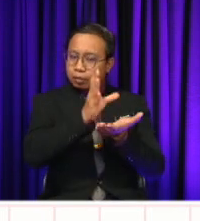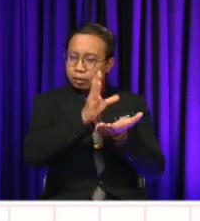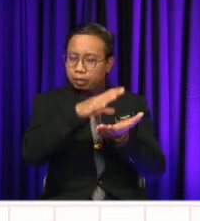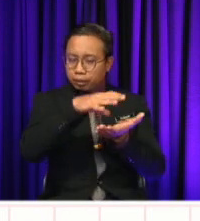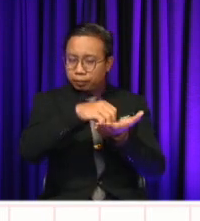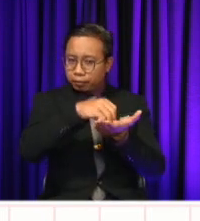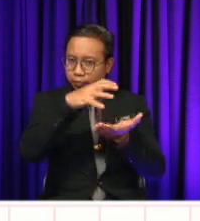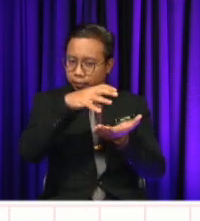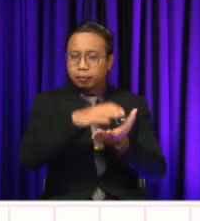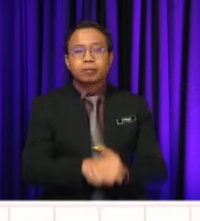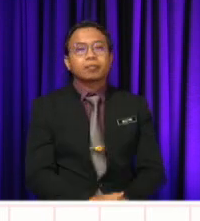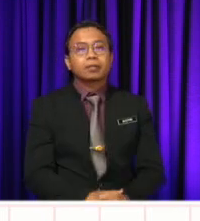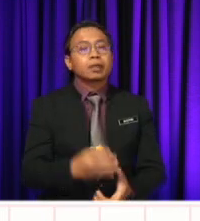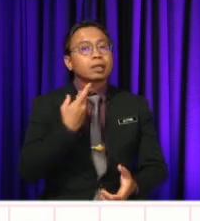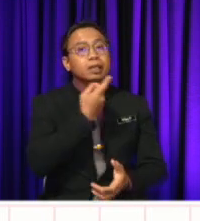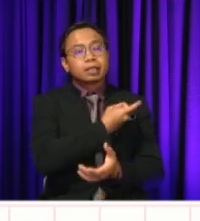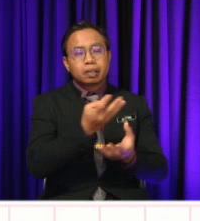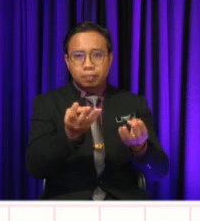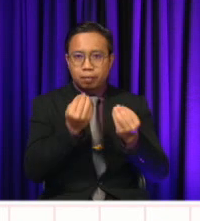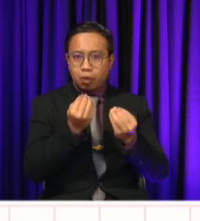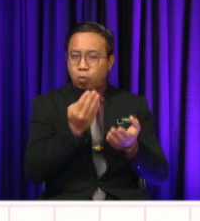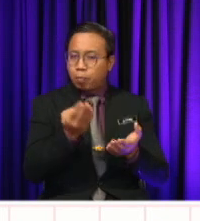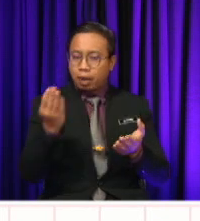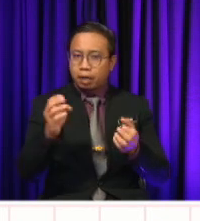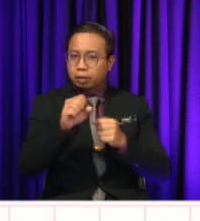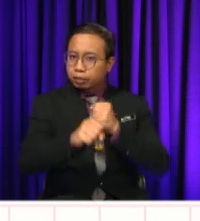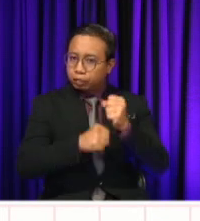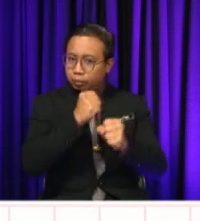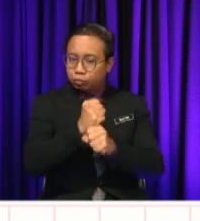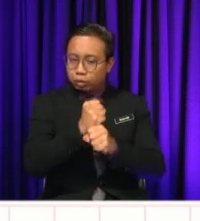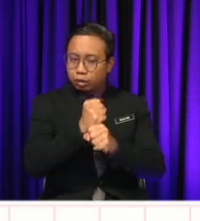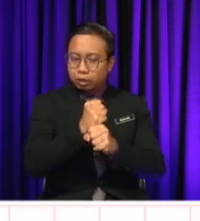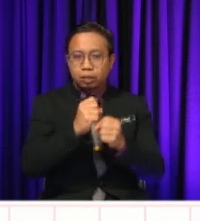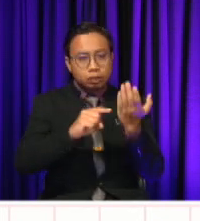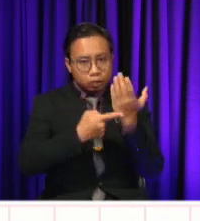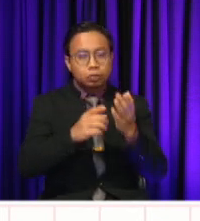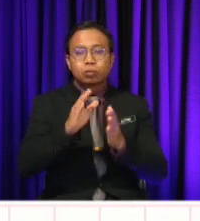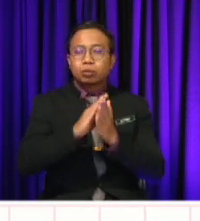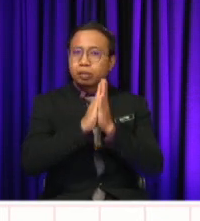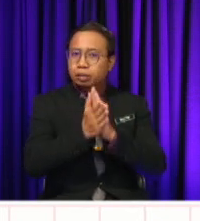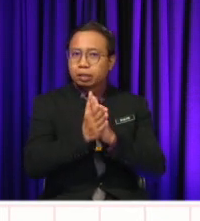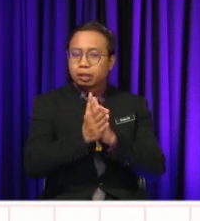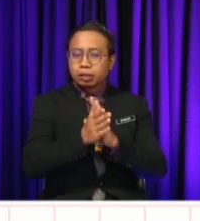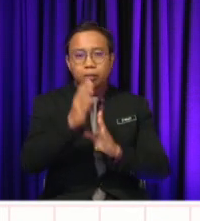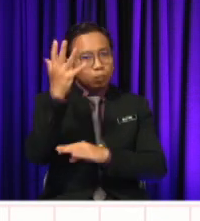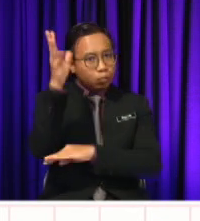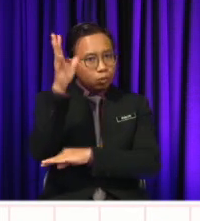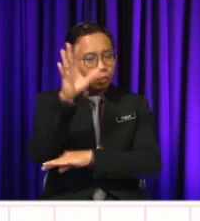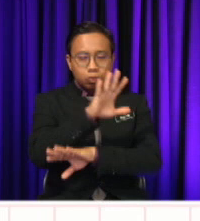kita bahas sumber alam semele jadi kita yang ada sekarang nih pokok-pokok Yang ada sekarang ini